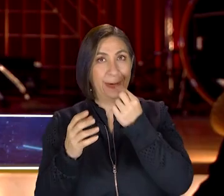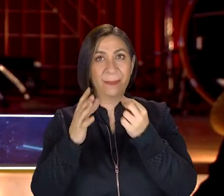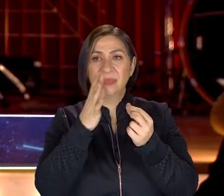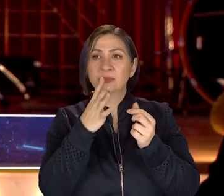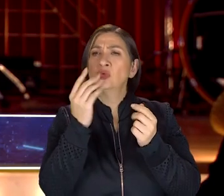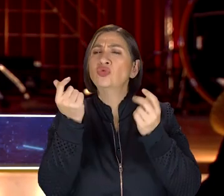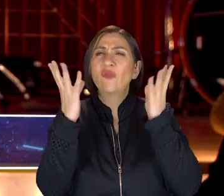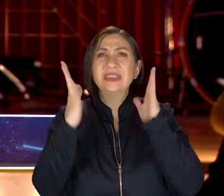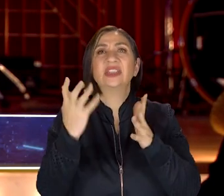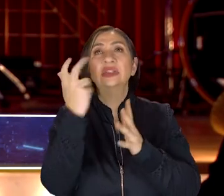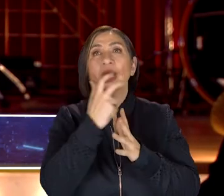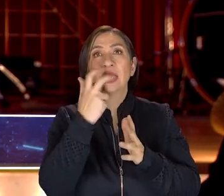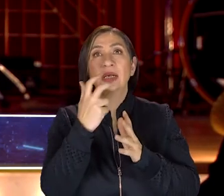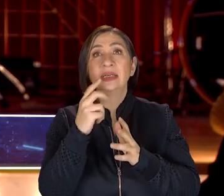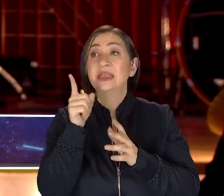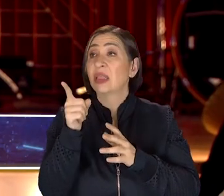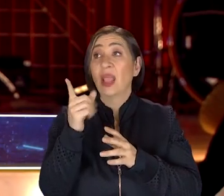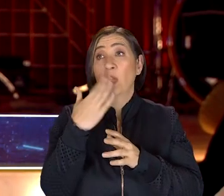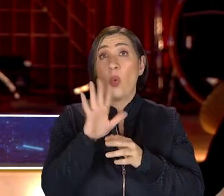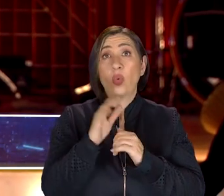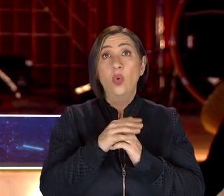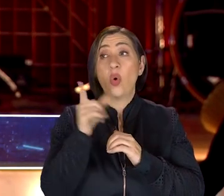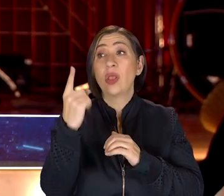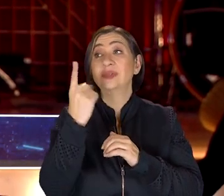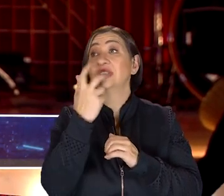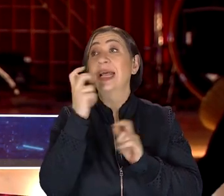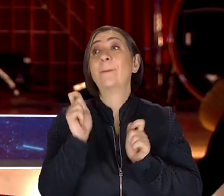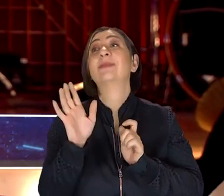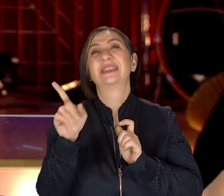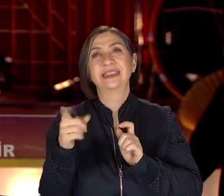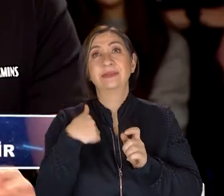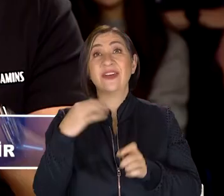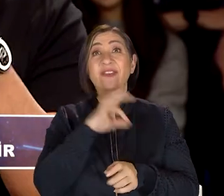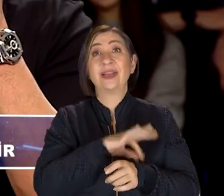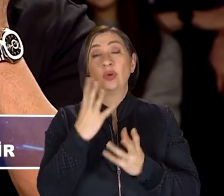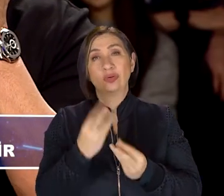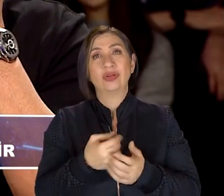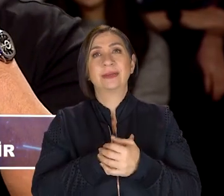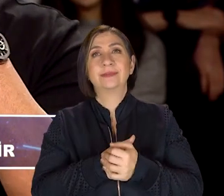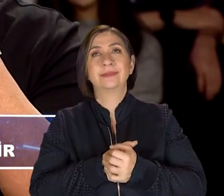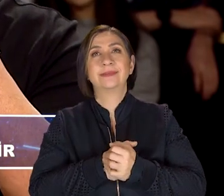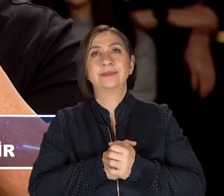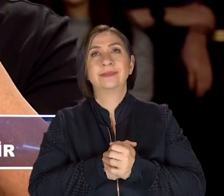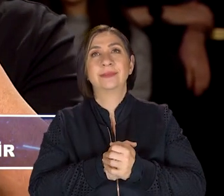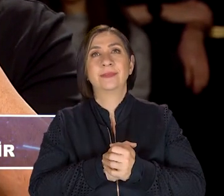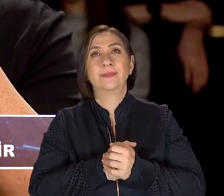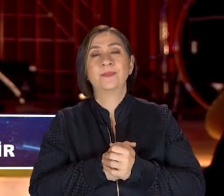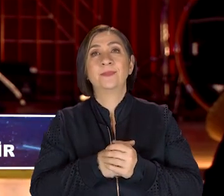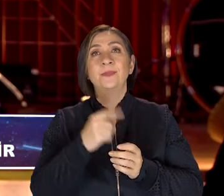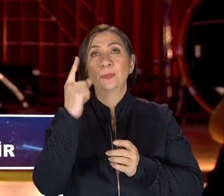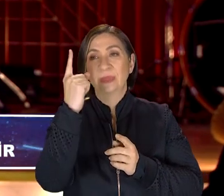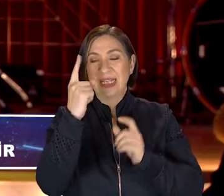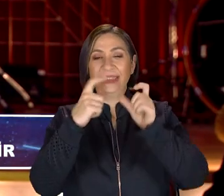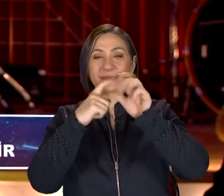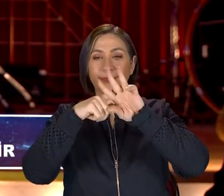bildiğimiz birçok şarkı. Senden yok, öyle bir şarkı yapmamışsın. Bizim işimize yarayacak. Eyvallah. Ondan sonra bir tane